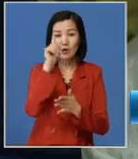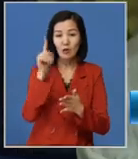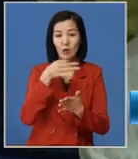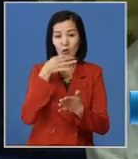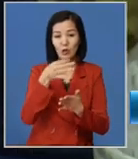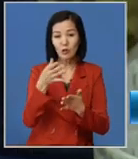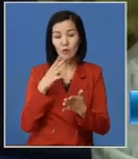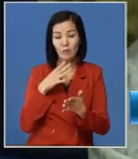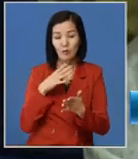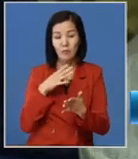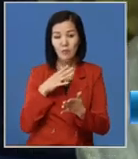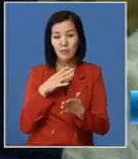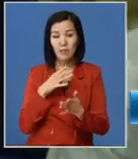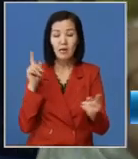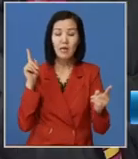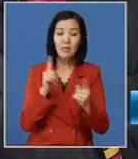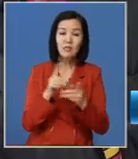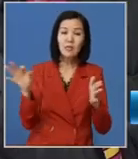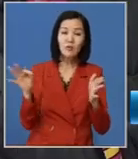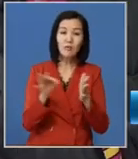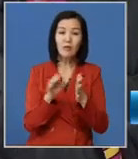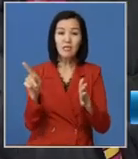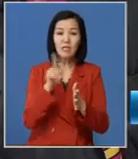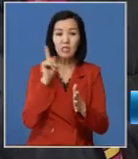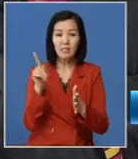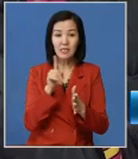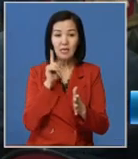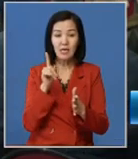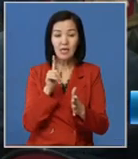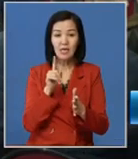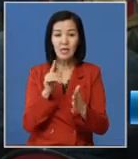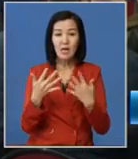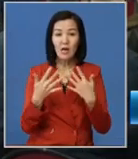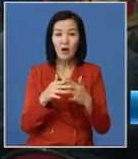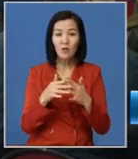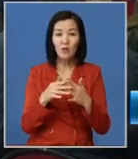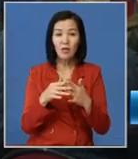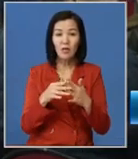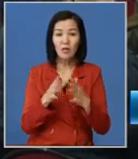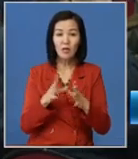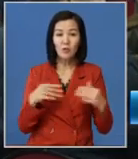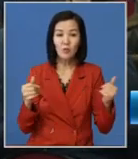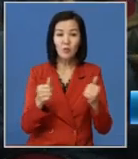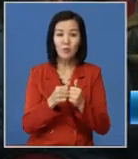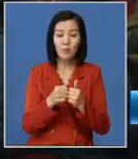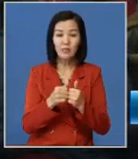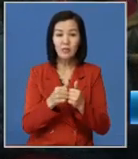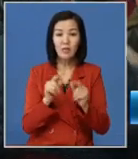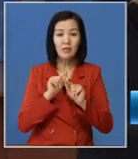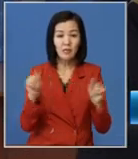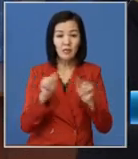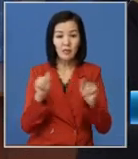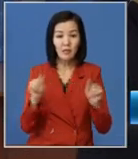сұрақтарына жауап берді. Келелі кездесудің мақсаты жас буын өкілдеріне ауылдағы үлгілі отбасыларды насихаттау дейді